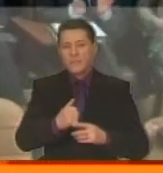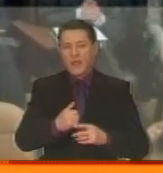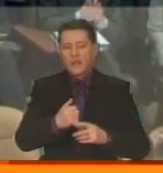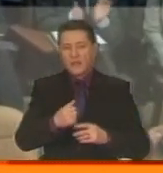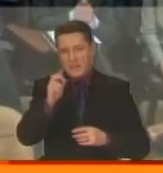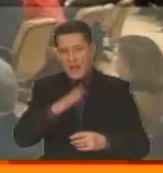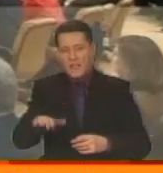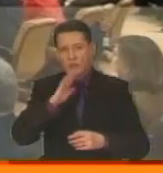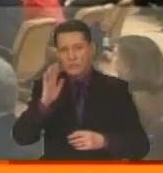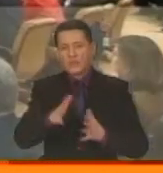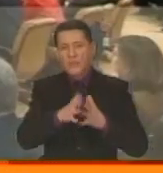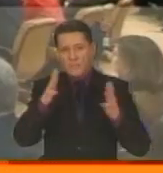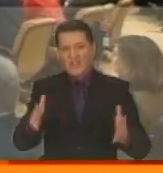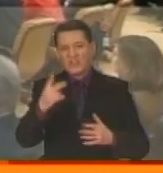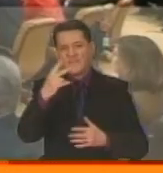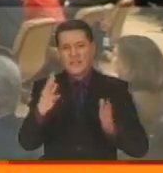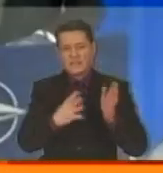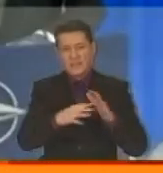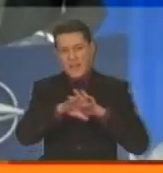більше. Загалом 29.